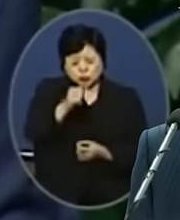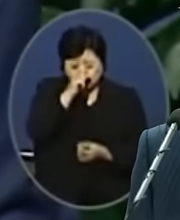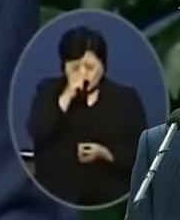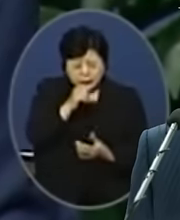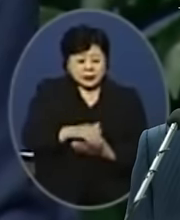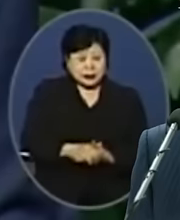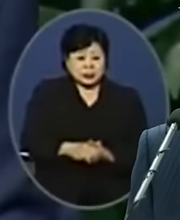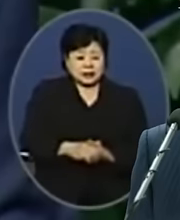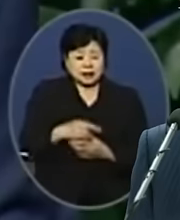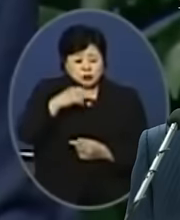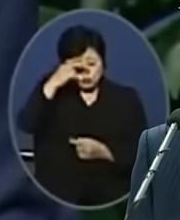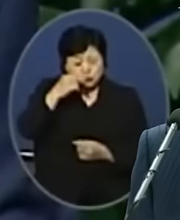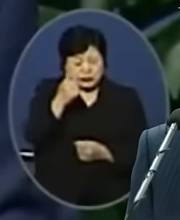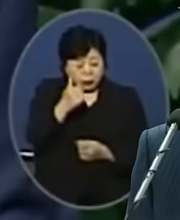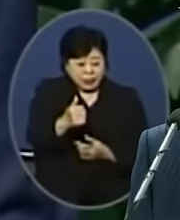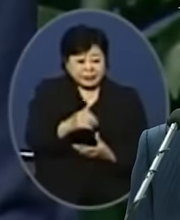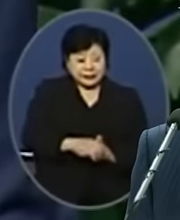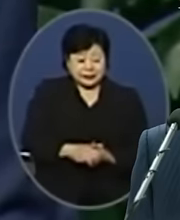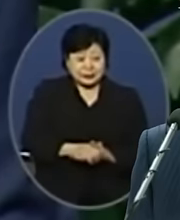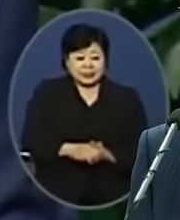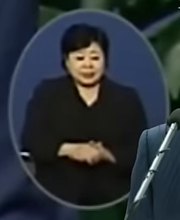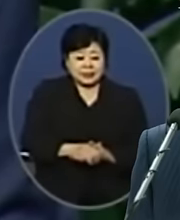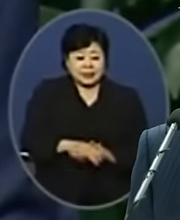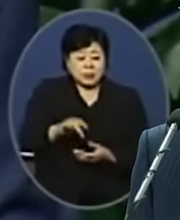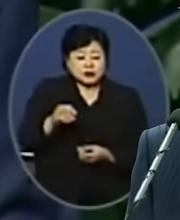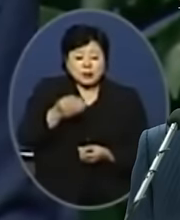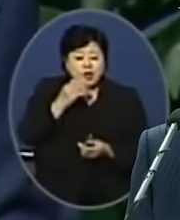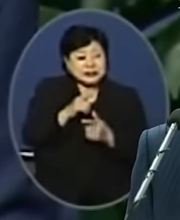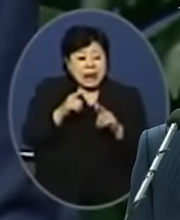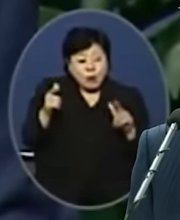좋아했는데 술장관이 먼저 안 마시고